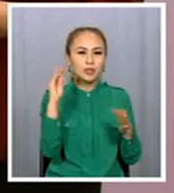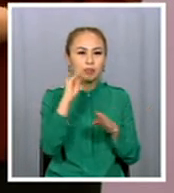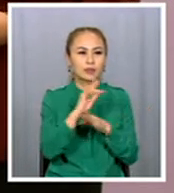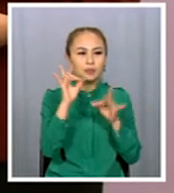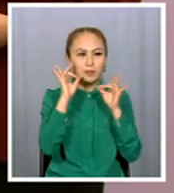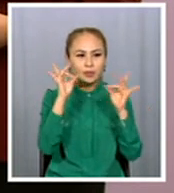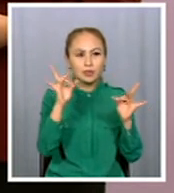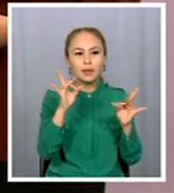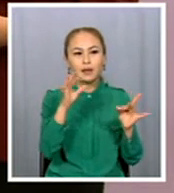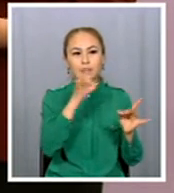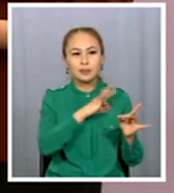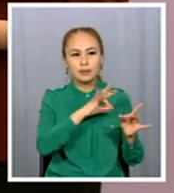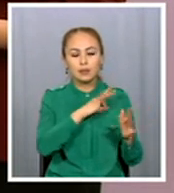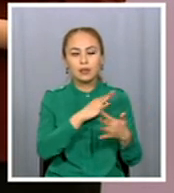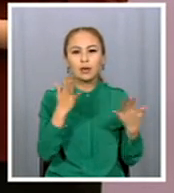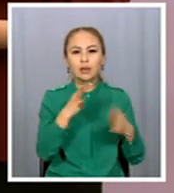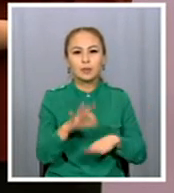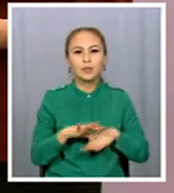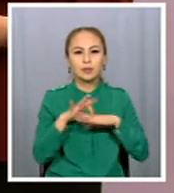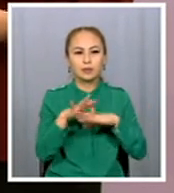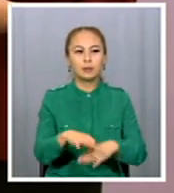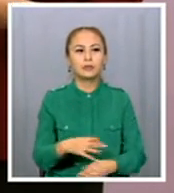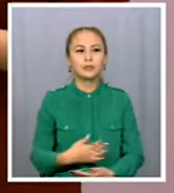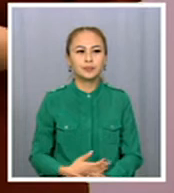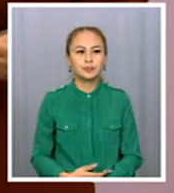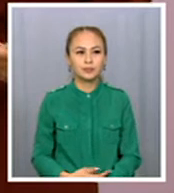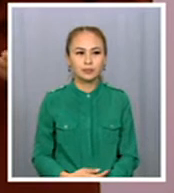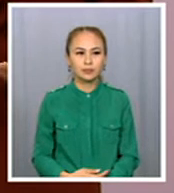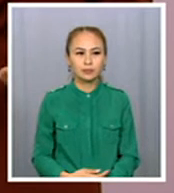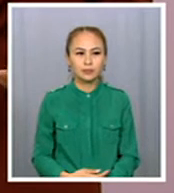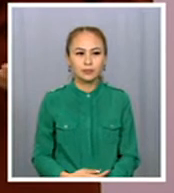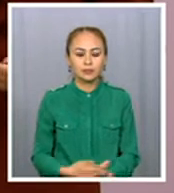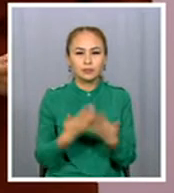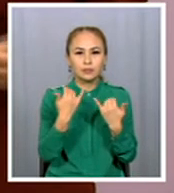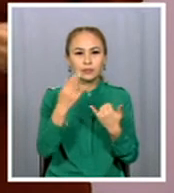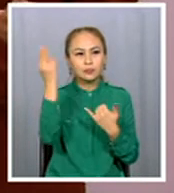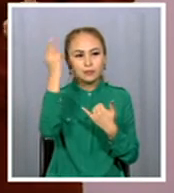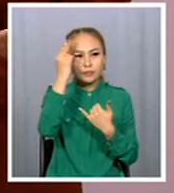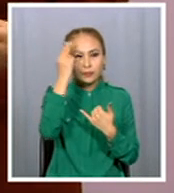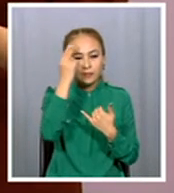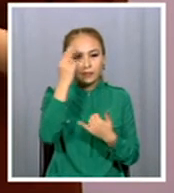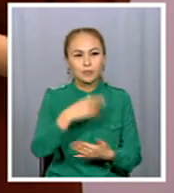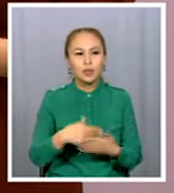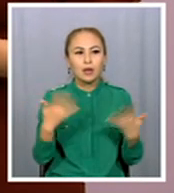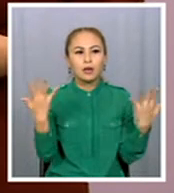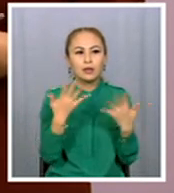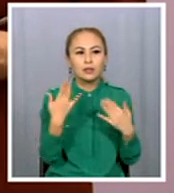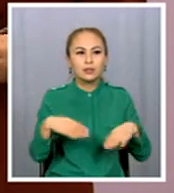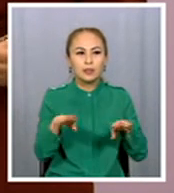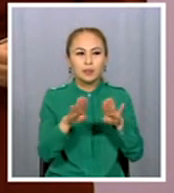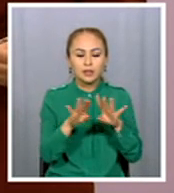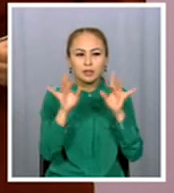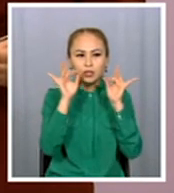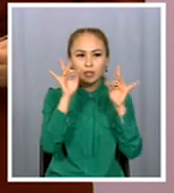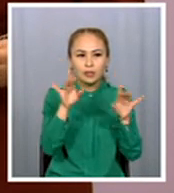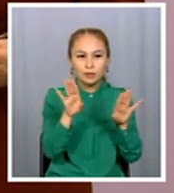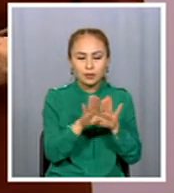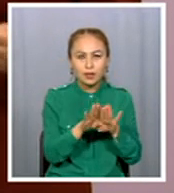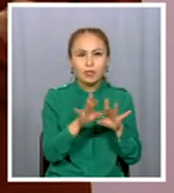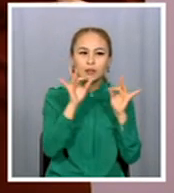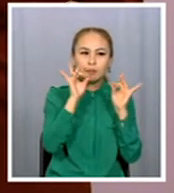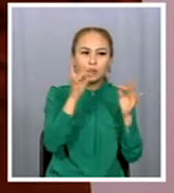дыбыстың қасиеттерін қалай пайдаланады. Бүгінгі сабақта қандай заттар дыбыс